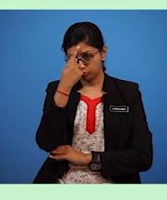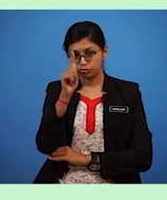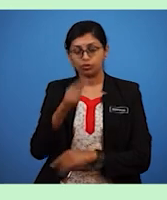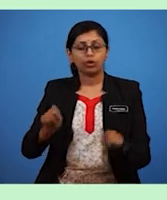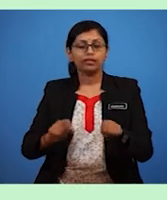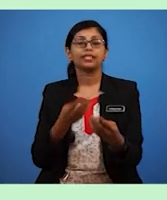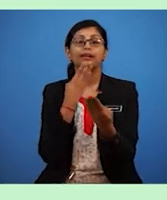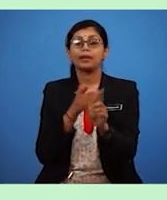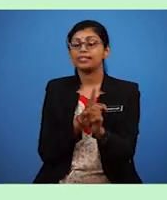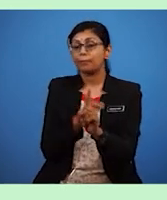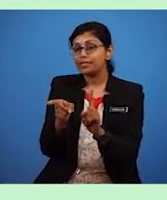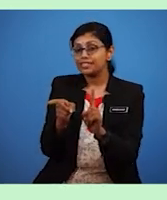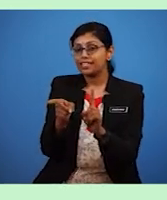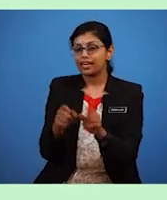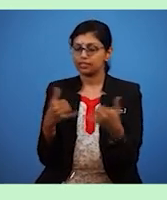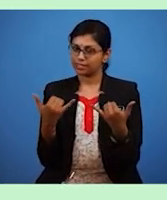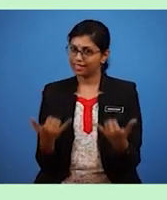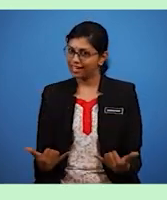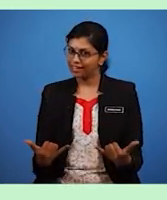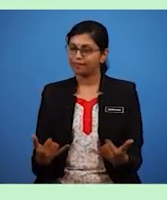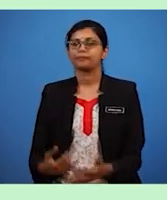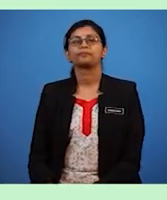balas penyesaran sekarang.